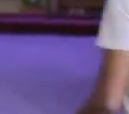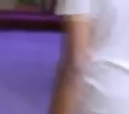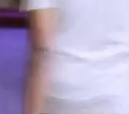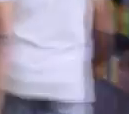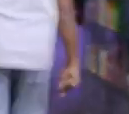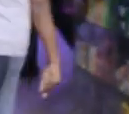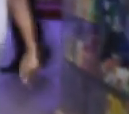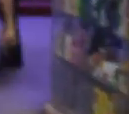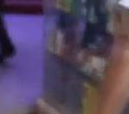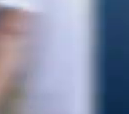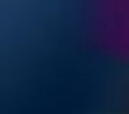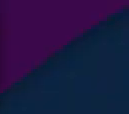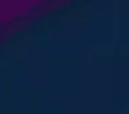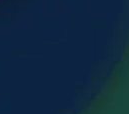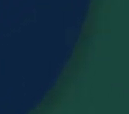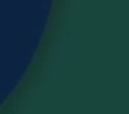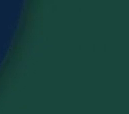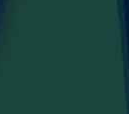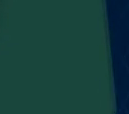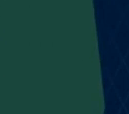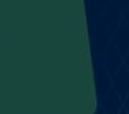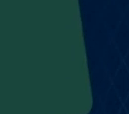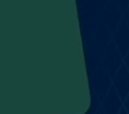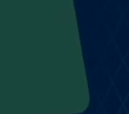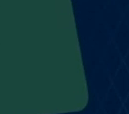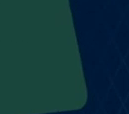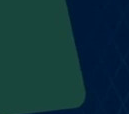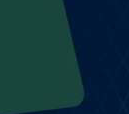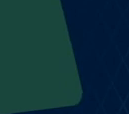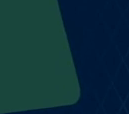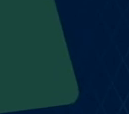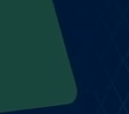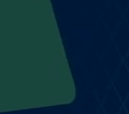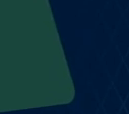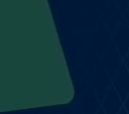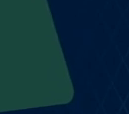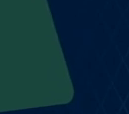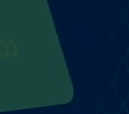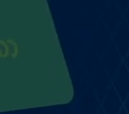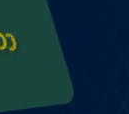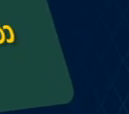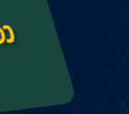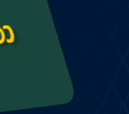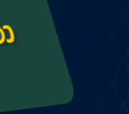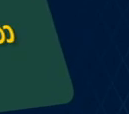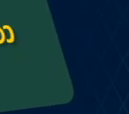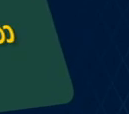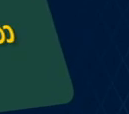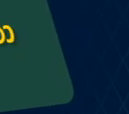ප්‍රශ්න 1000ක් දරුවන්ට කොහොම උගන්වන්නද PSN BTech HND in Business Management උසස් පෙළ සිසුන් සඳහා ශිෂ්‍යත්ව 200ක්